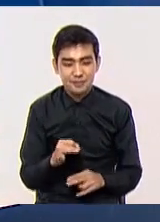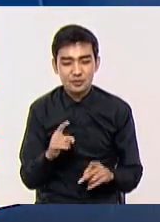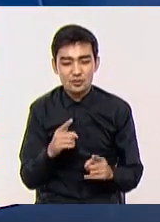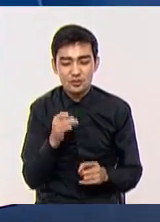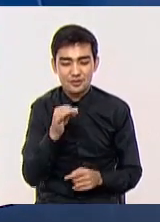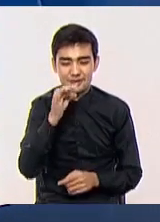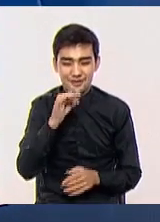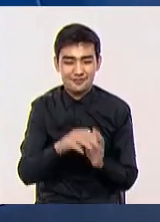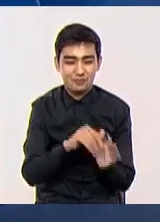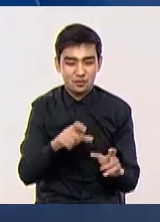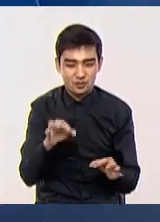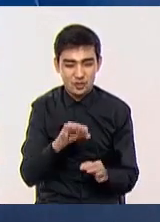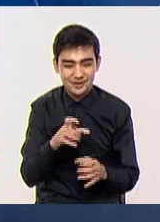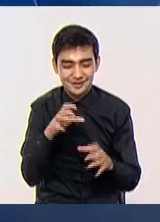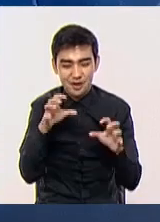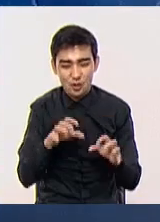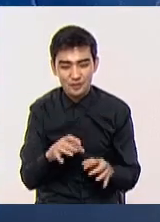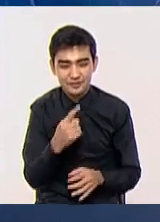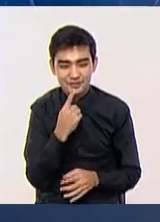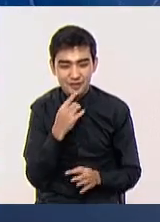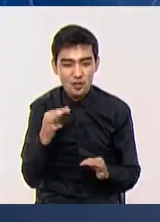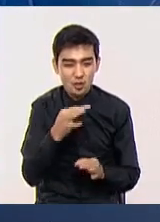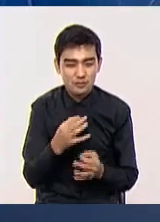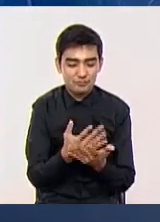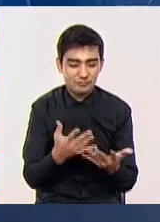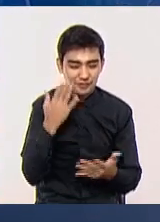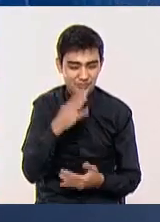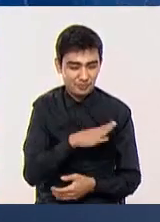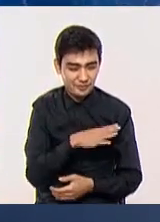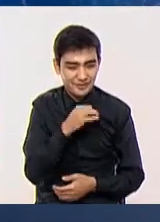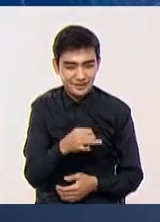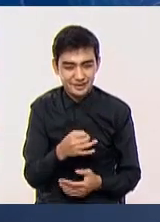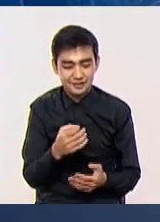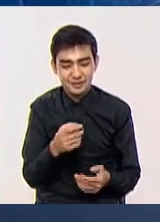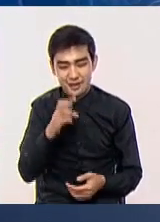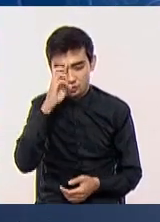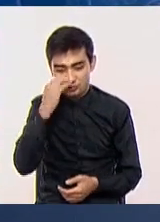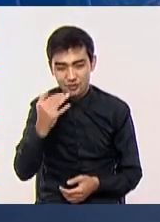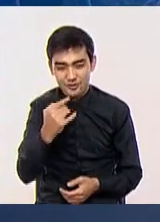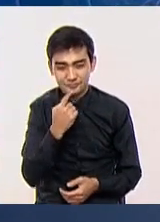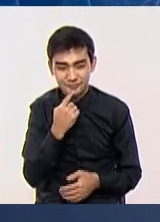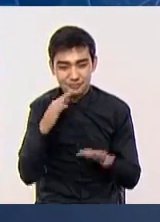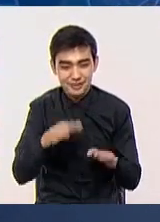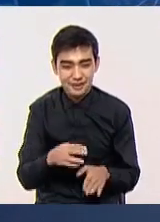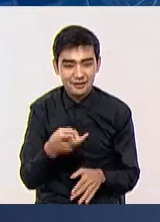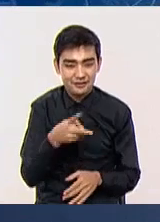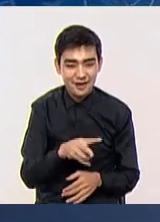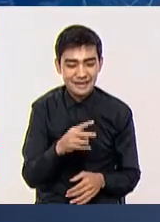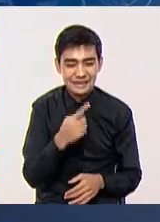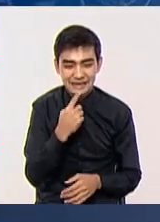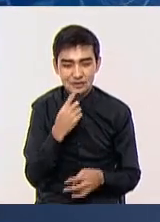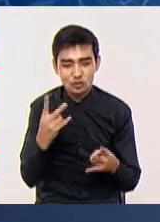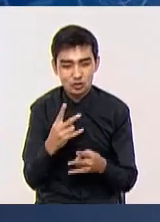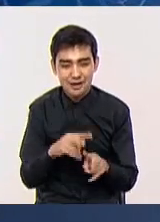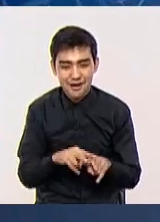мәжіліс депутаттары мақылдаған заңға тіл жанашырлары күмәмен қарайды. Әсіресе мемлекетті ұйымдарда екі тіл қатар жүру керек